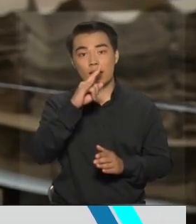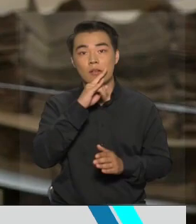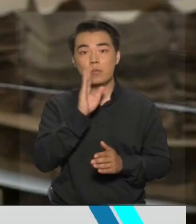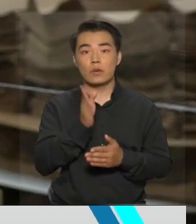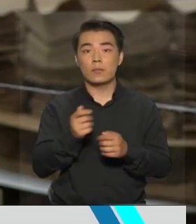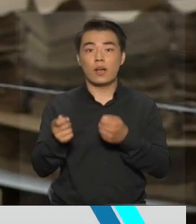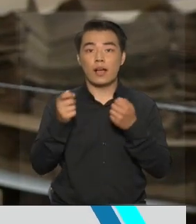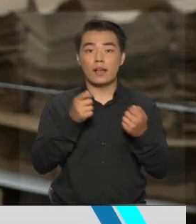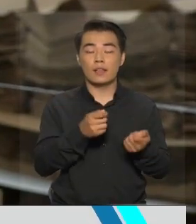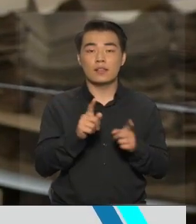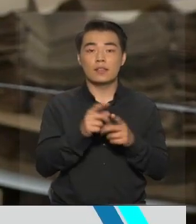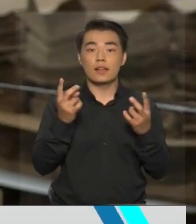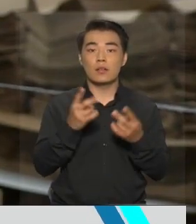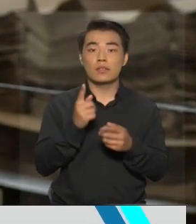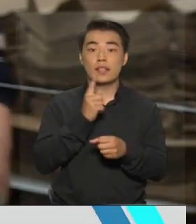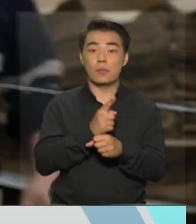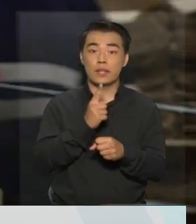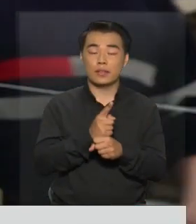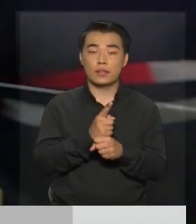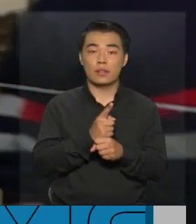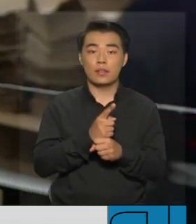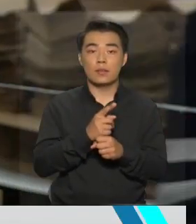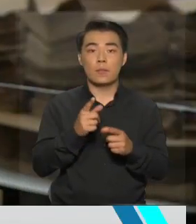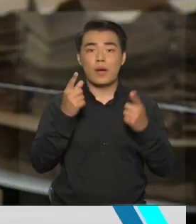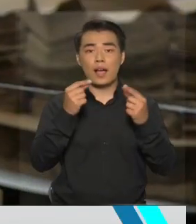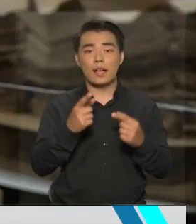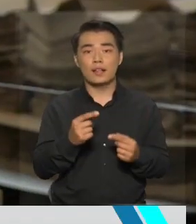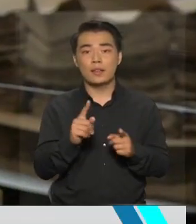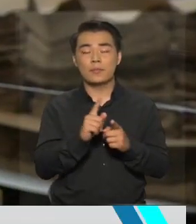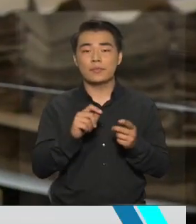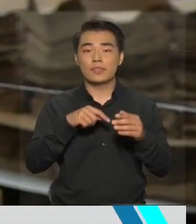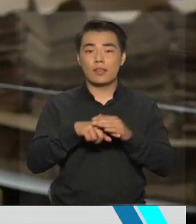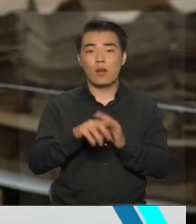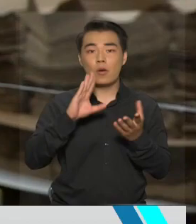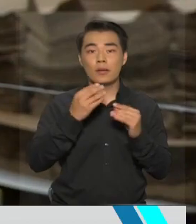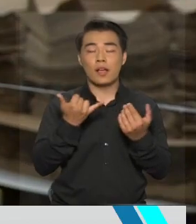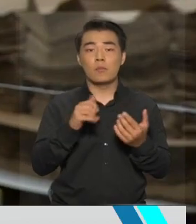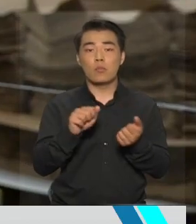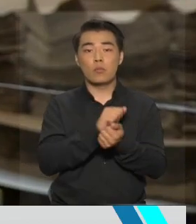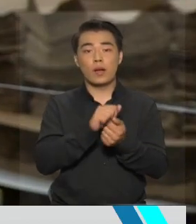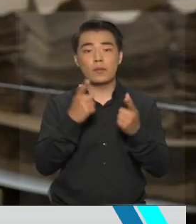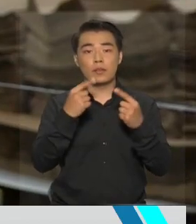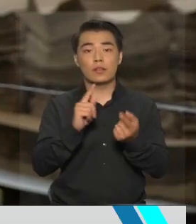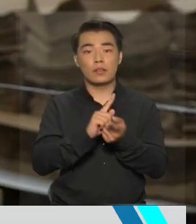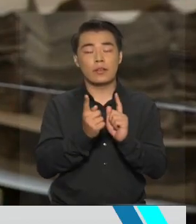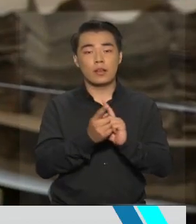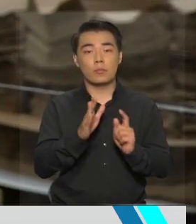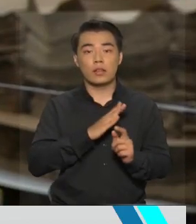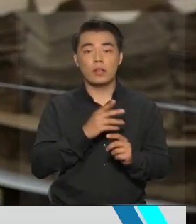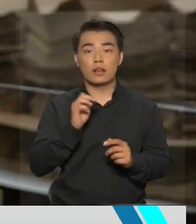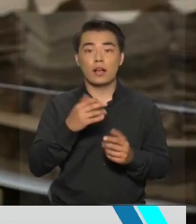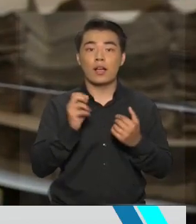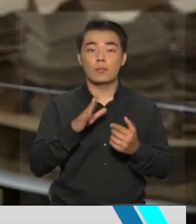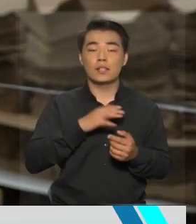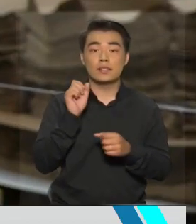вводить экологические требования по запрету полиэтилена, замену его на экологически чистые материалы. А так как у меня был заказ